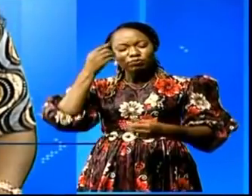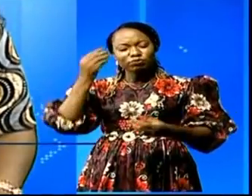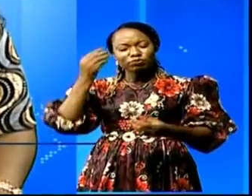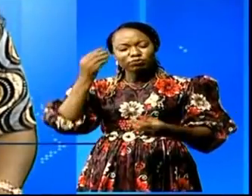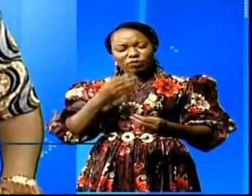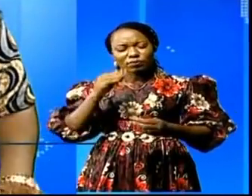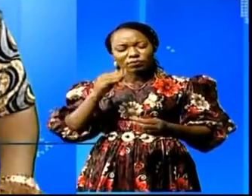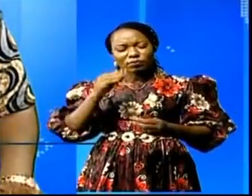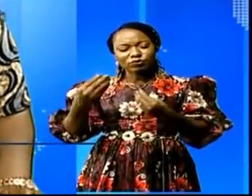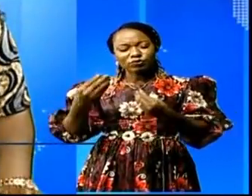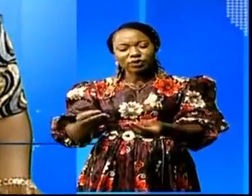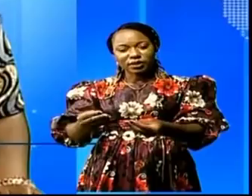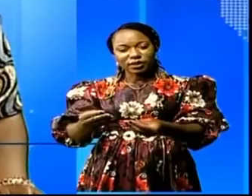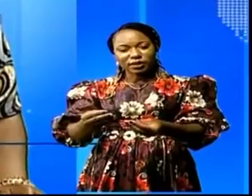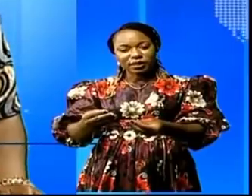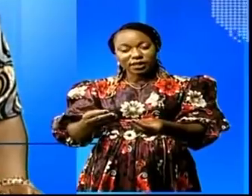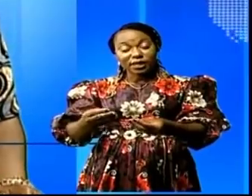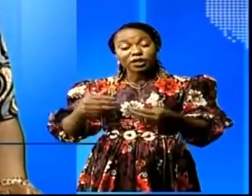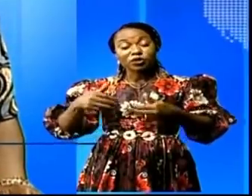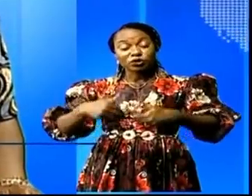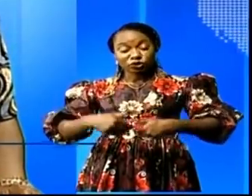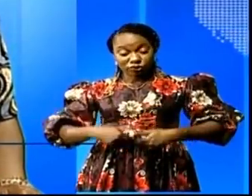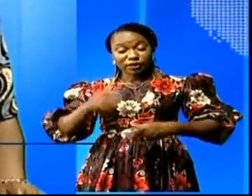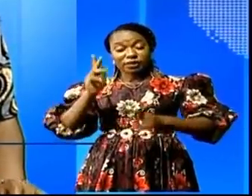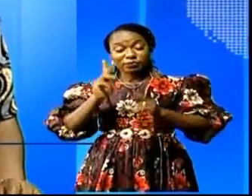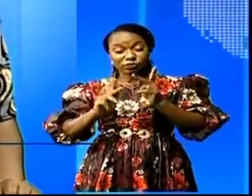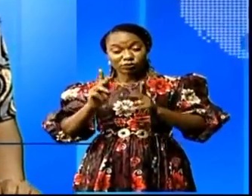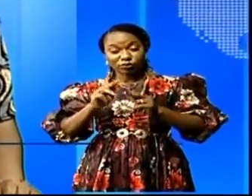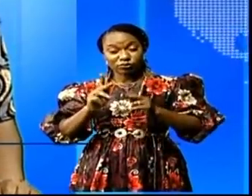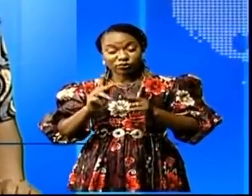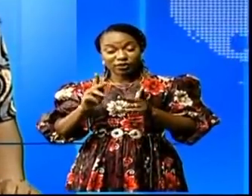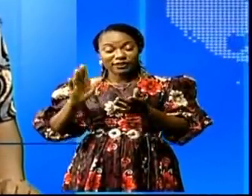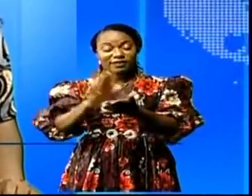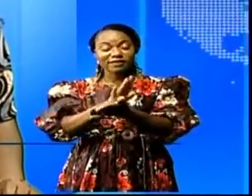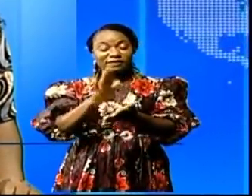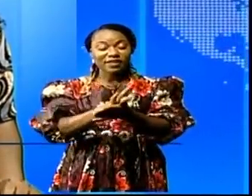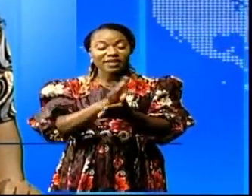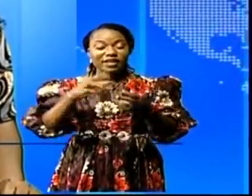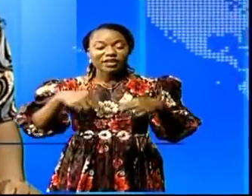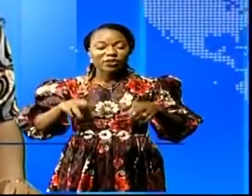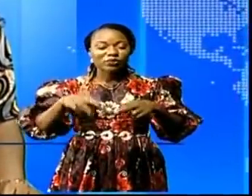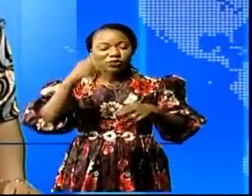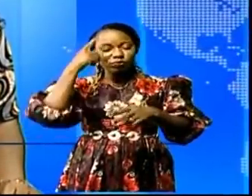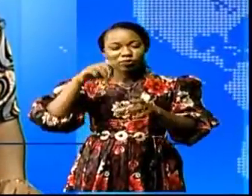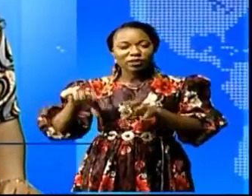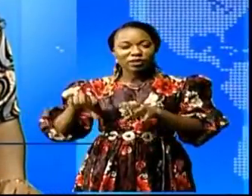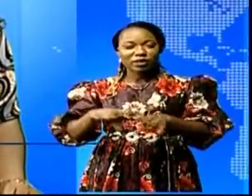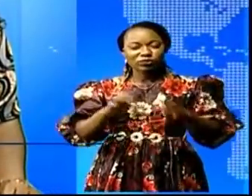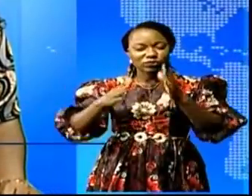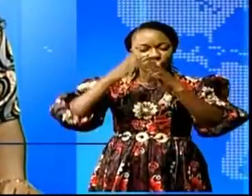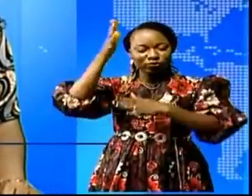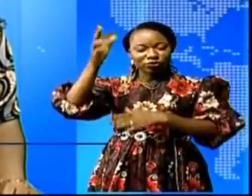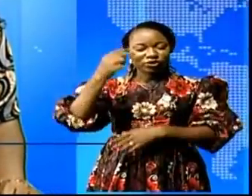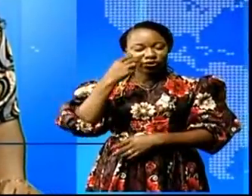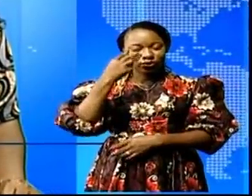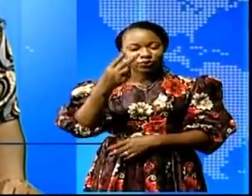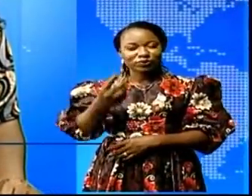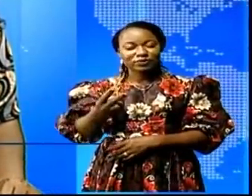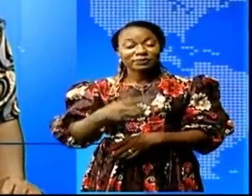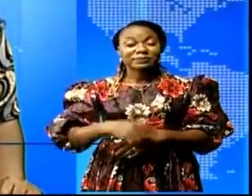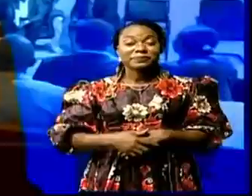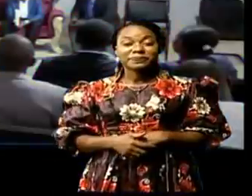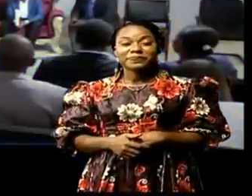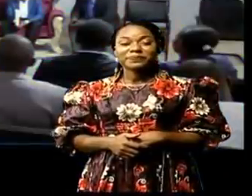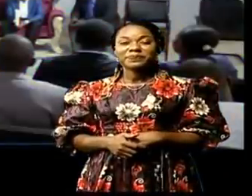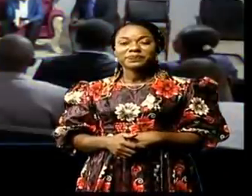partie, plutôt cette catégorie de la population d'une feuille de route pour les actions futures. Oscar Mbal et Rodé Panda pour